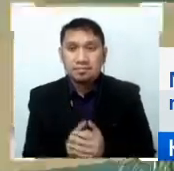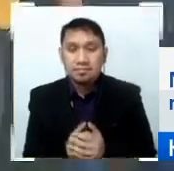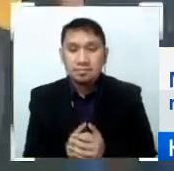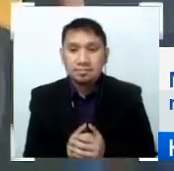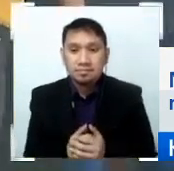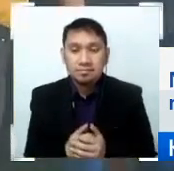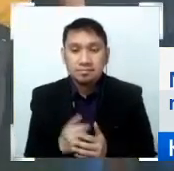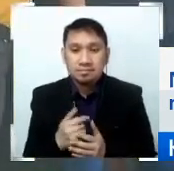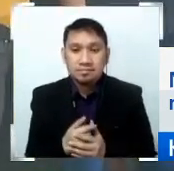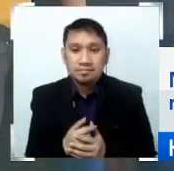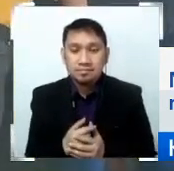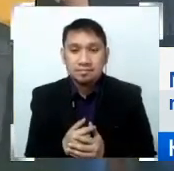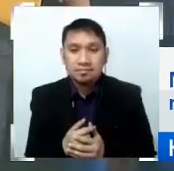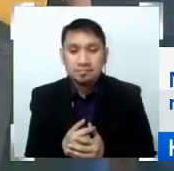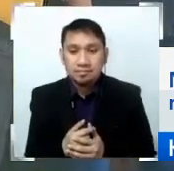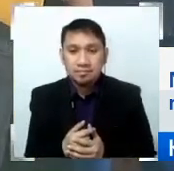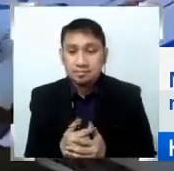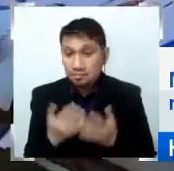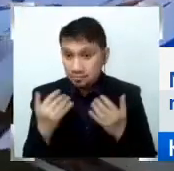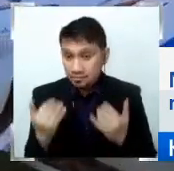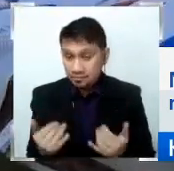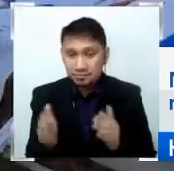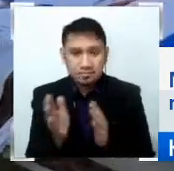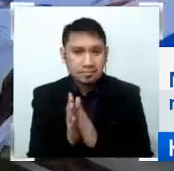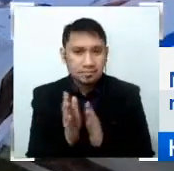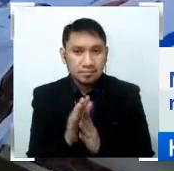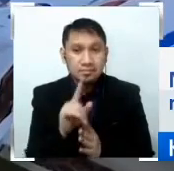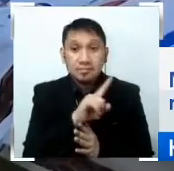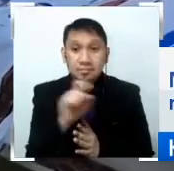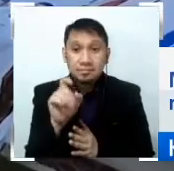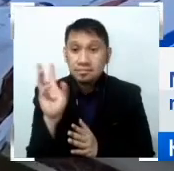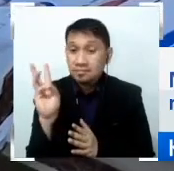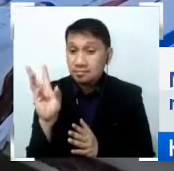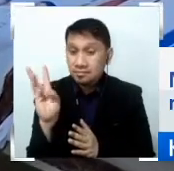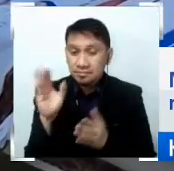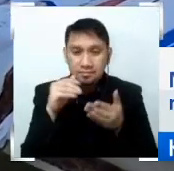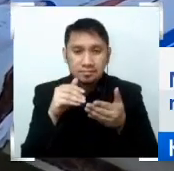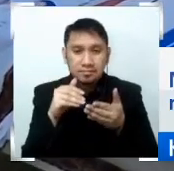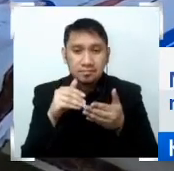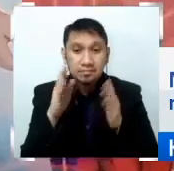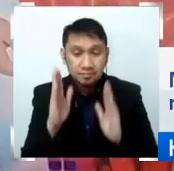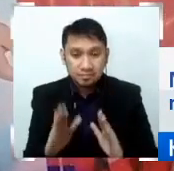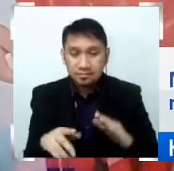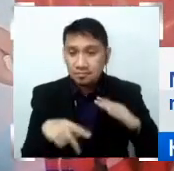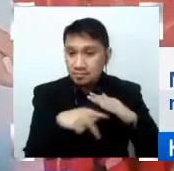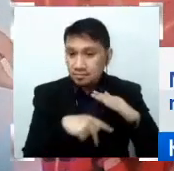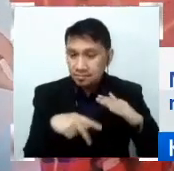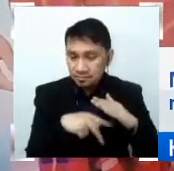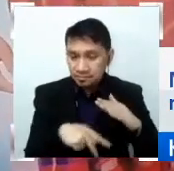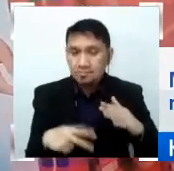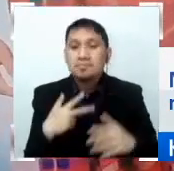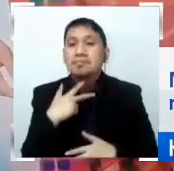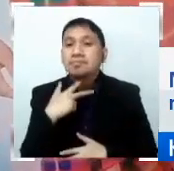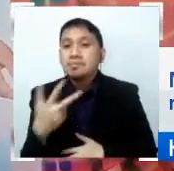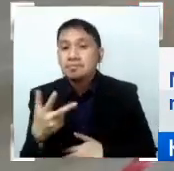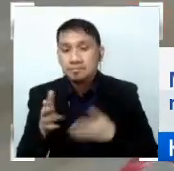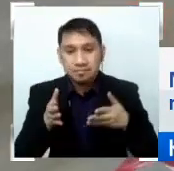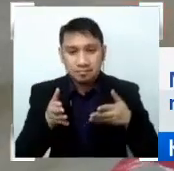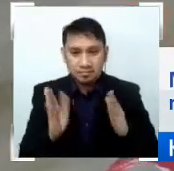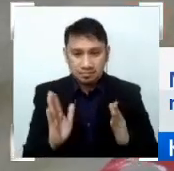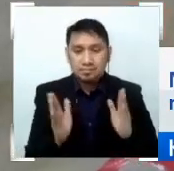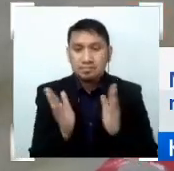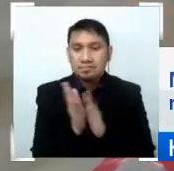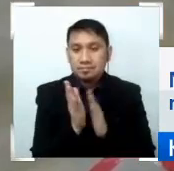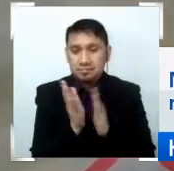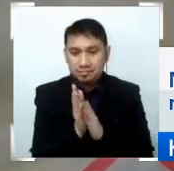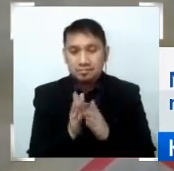classes. Sa paaralang ito, 160 na estudyante mula kinder hanggang grade 3 ang pinapayagan munang pumasok.